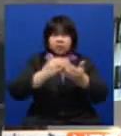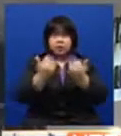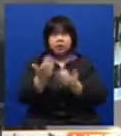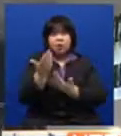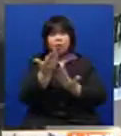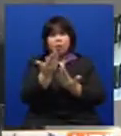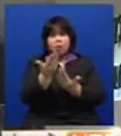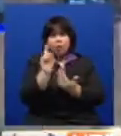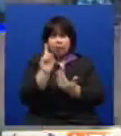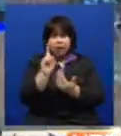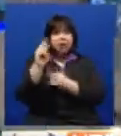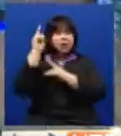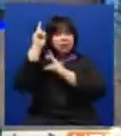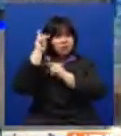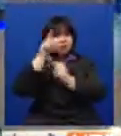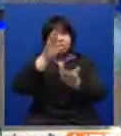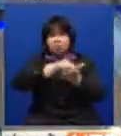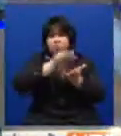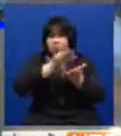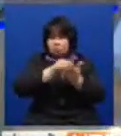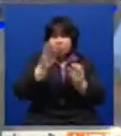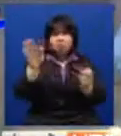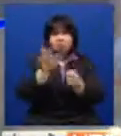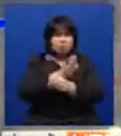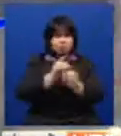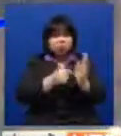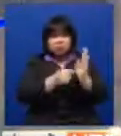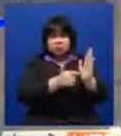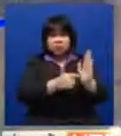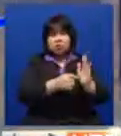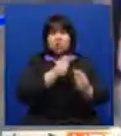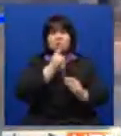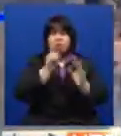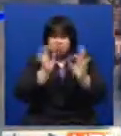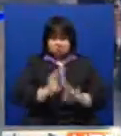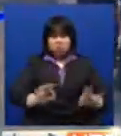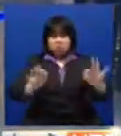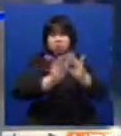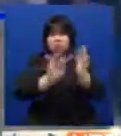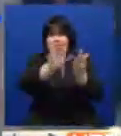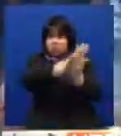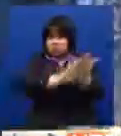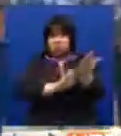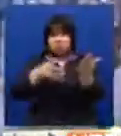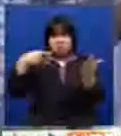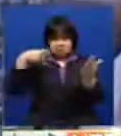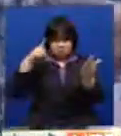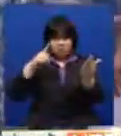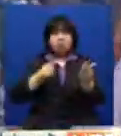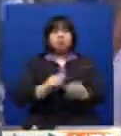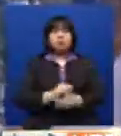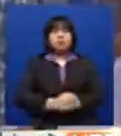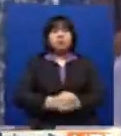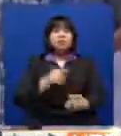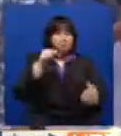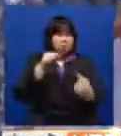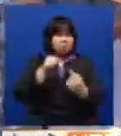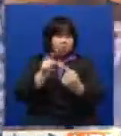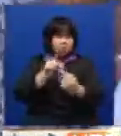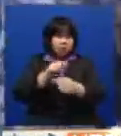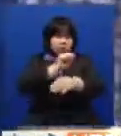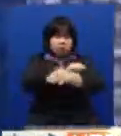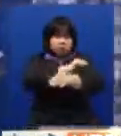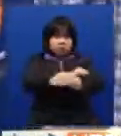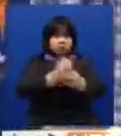ชนค่ะนำเสนอข้อมูลอย่างครบถ้วนโดยยึดประโยชน์ของประเทศชาติเป็นหลักส่วนความคืบหน้าการช่วยเหลือแรงงานภาค